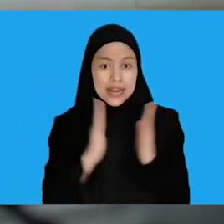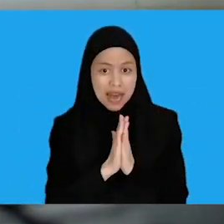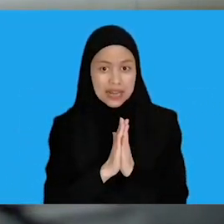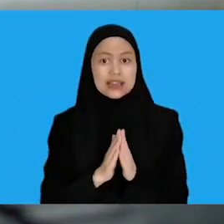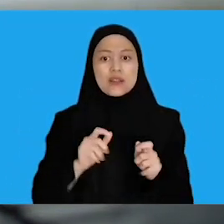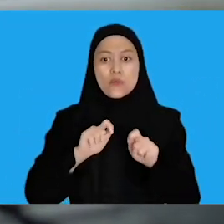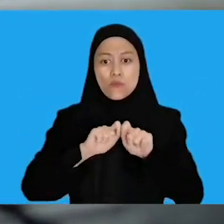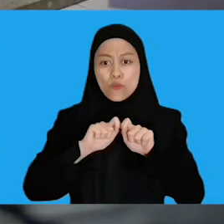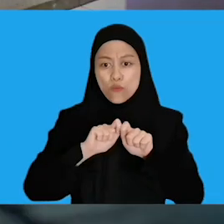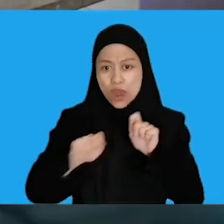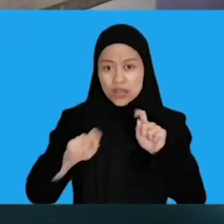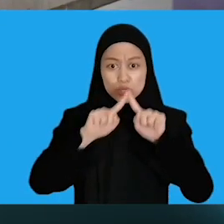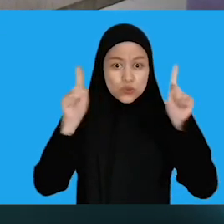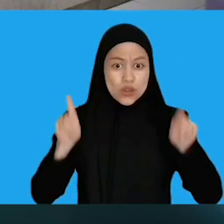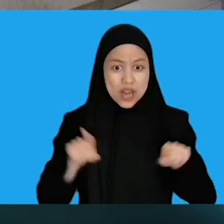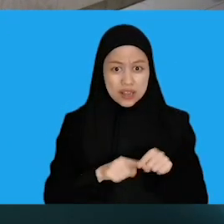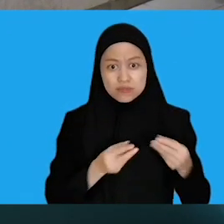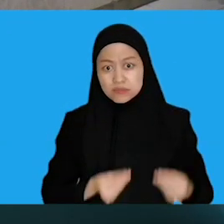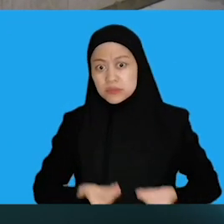Jenderal PKH.